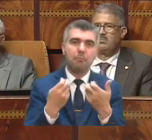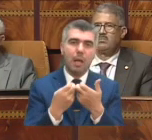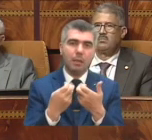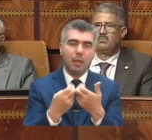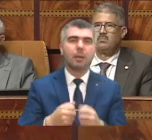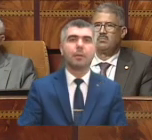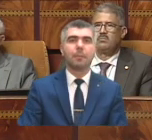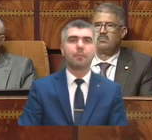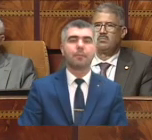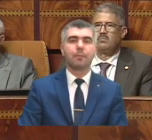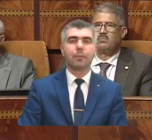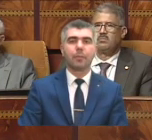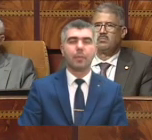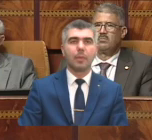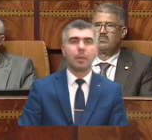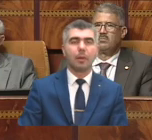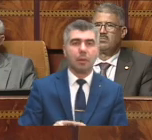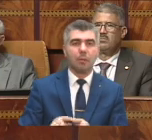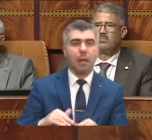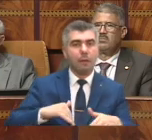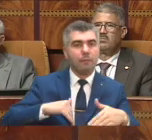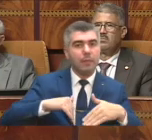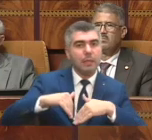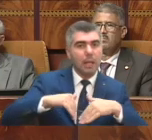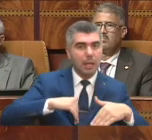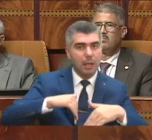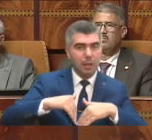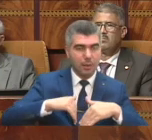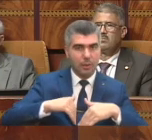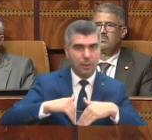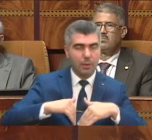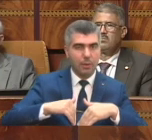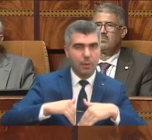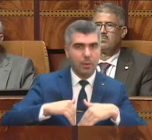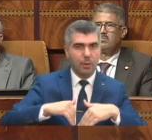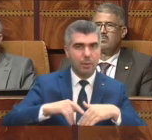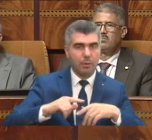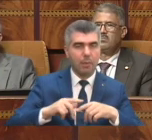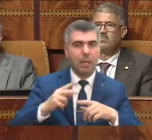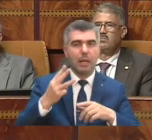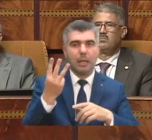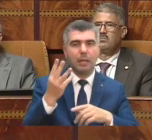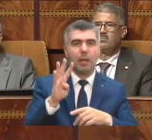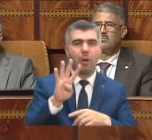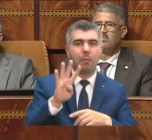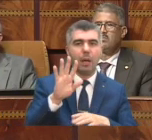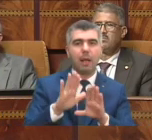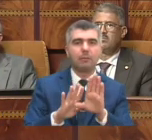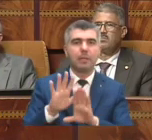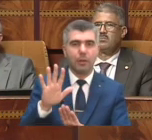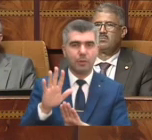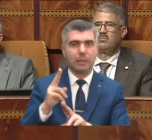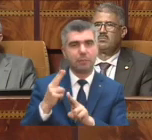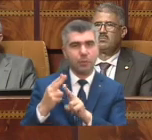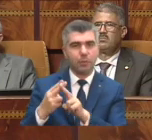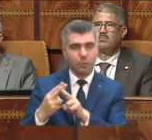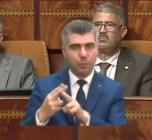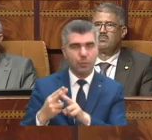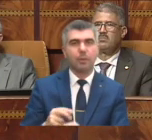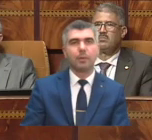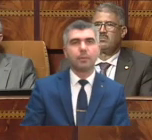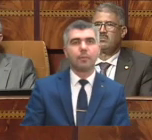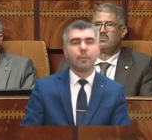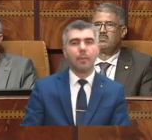للحصر، هناك بعض الطرق، هناك الطريق 43/15 الطريق الجهوية التي الرابطة